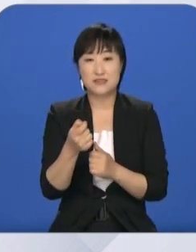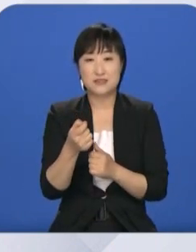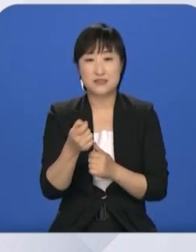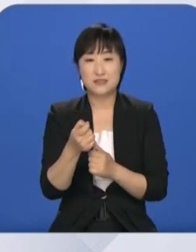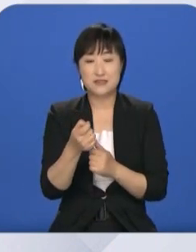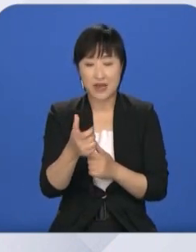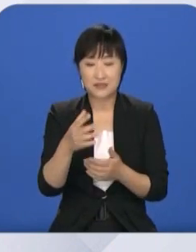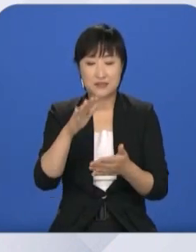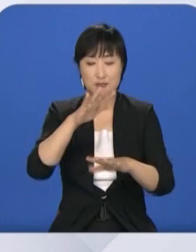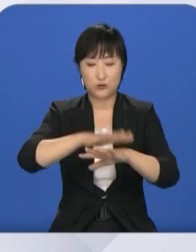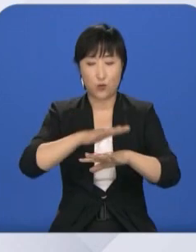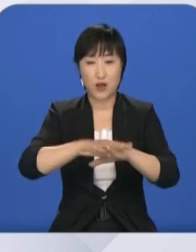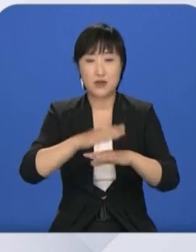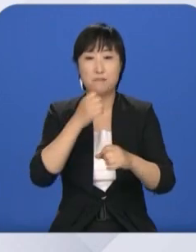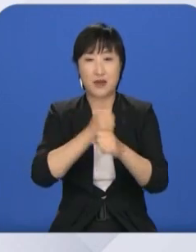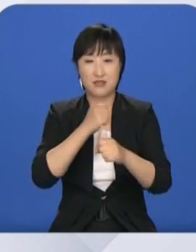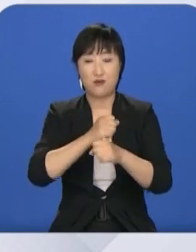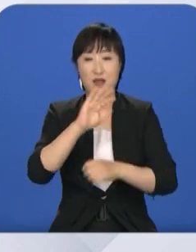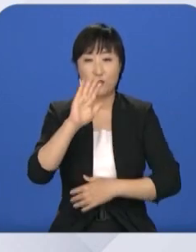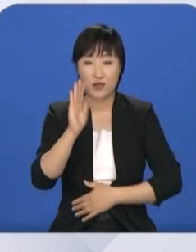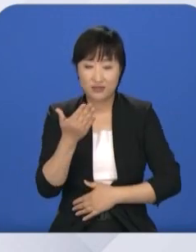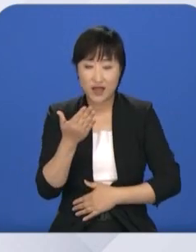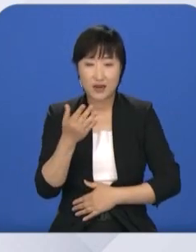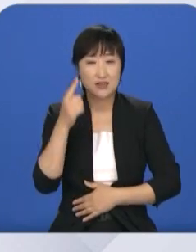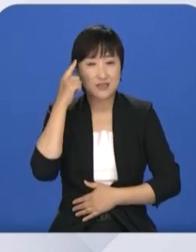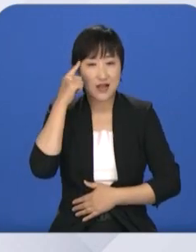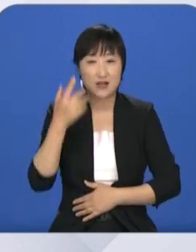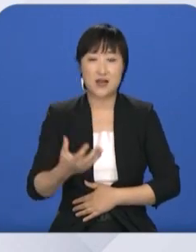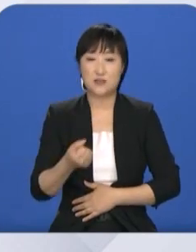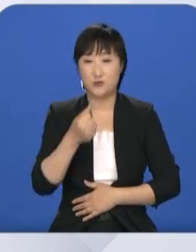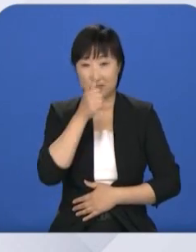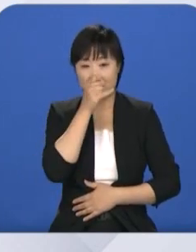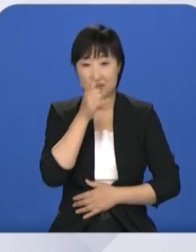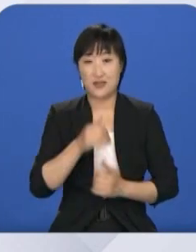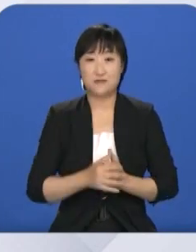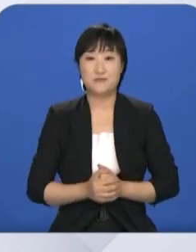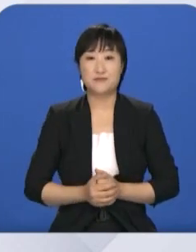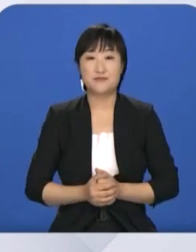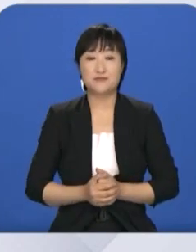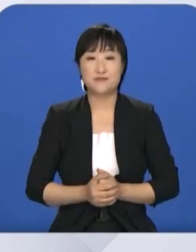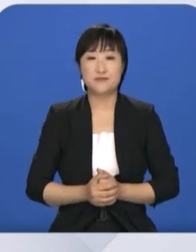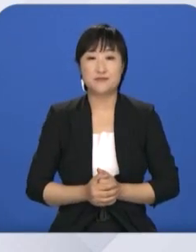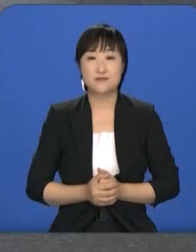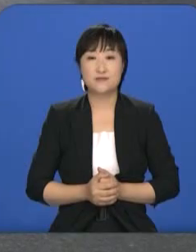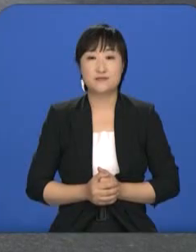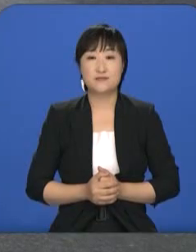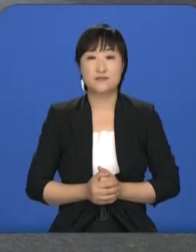이 강소농을 만들어야 된다는 그런 생각을 가지고 있습니다.